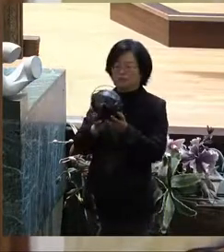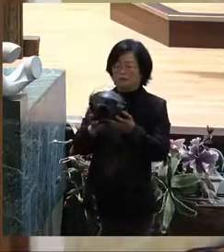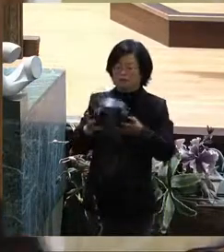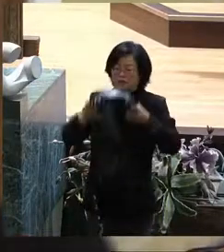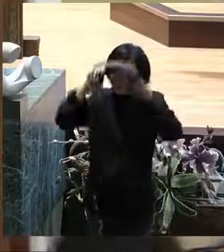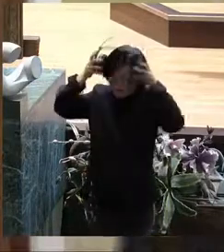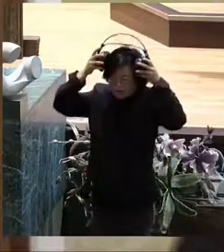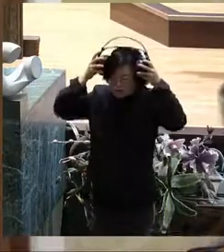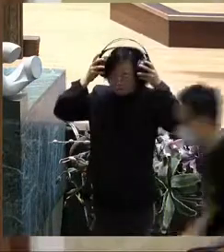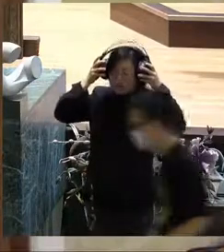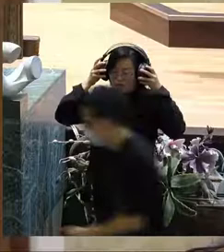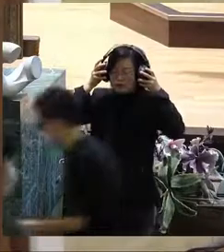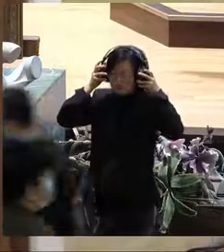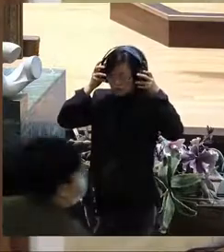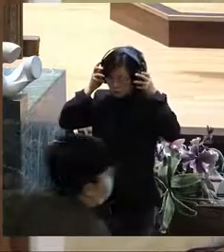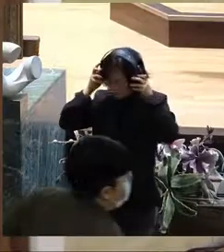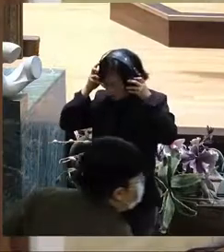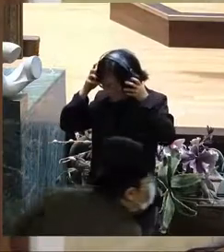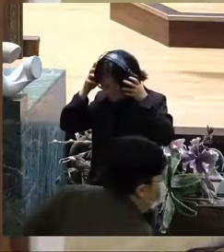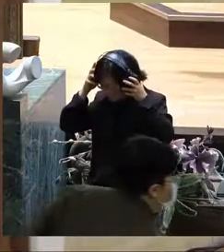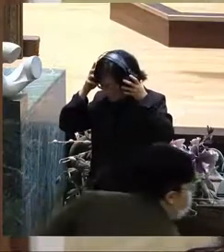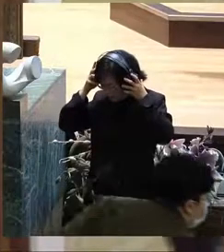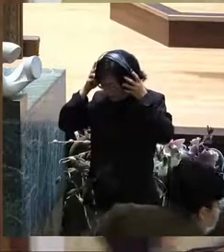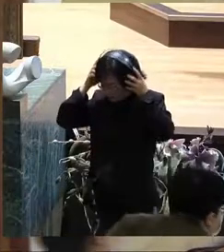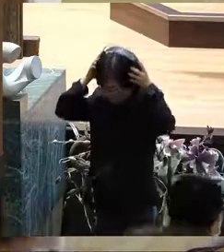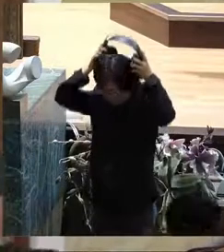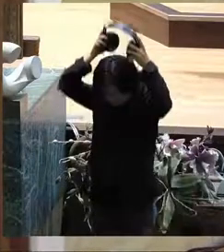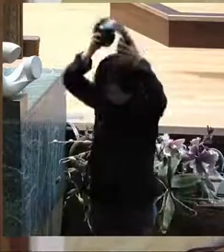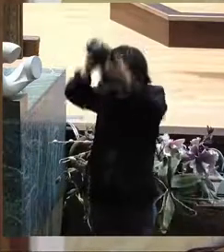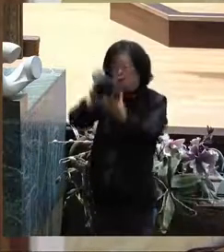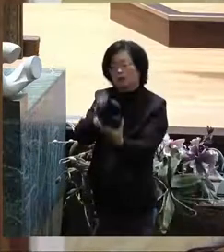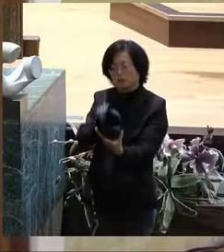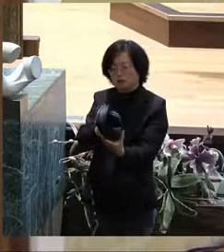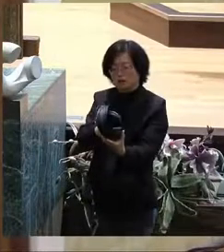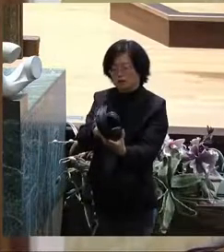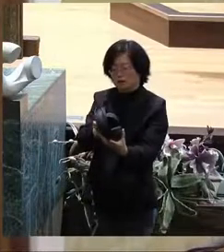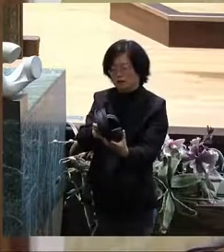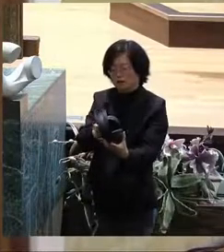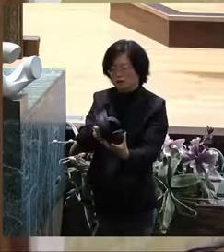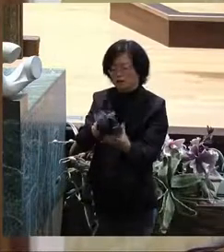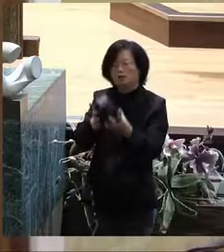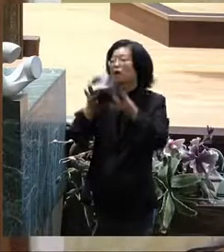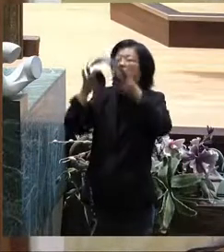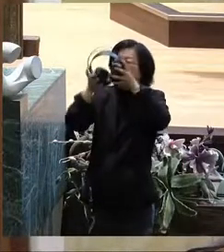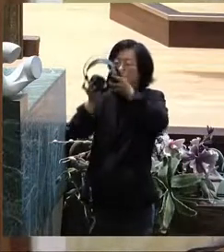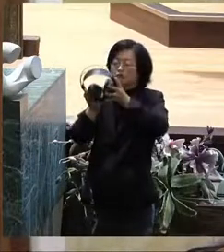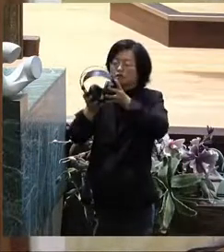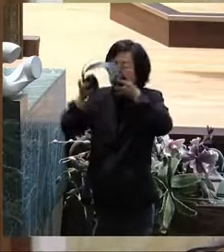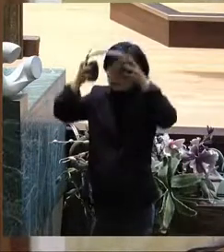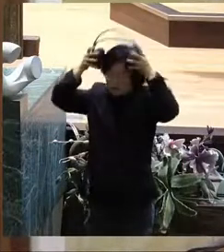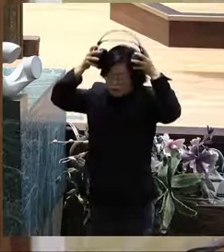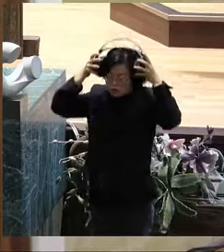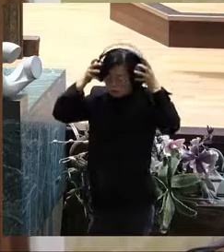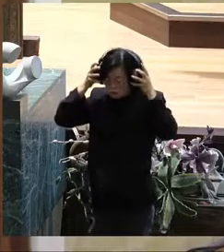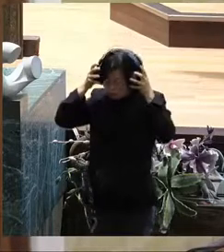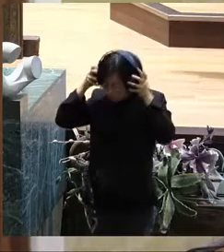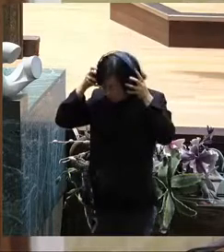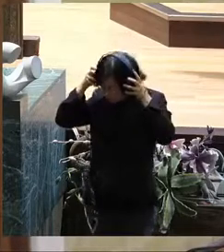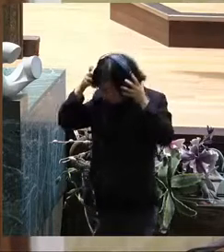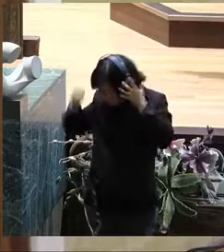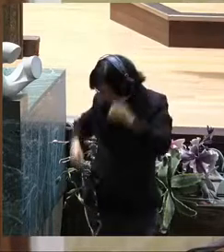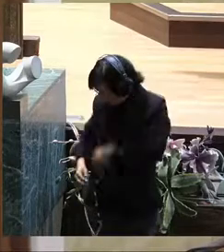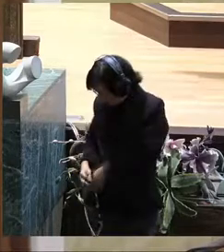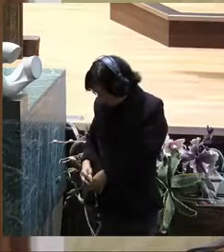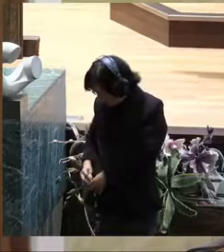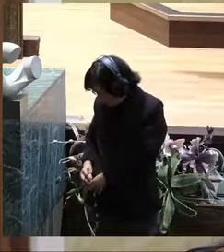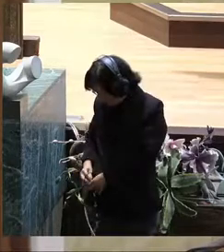好，那第一位哦，第一位讲者啊，他是来自于巴基斯坦。那他的主题呢